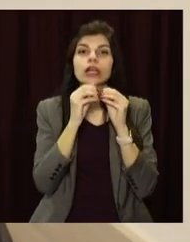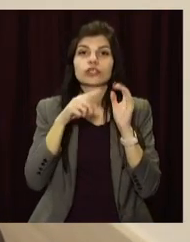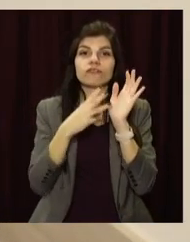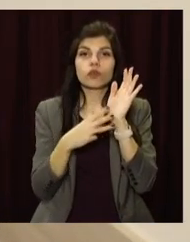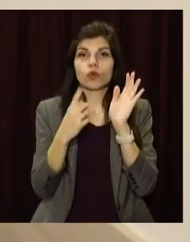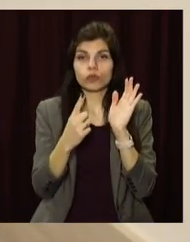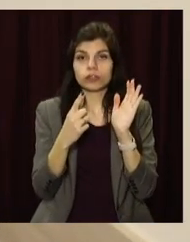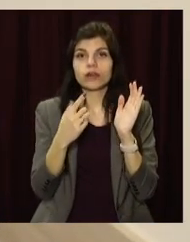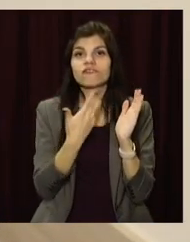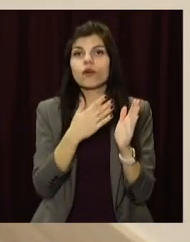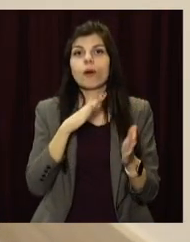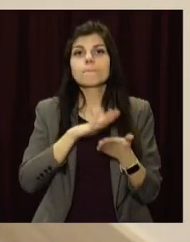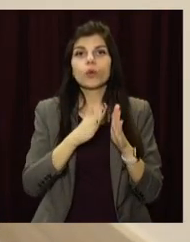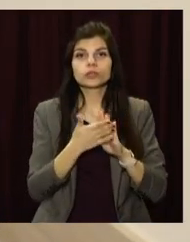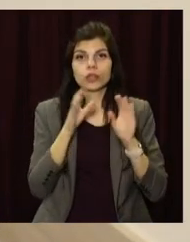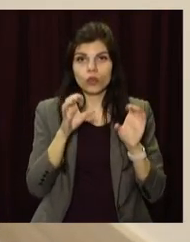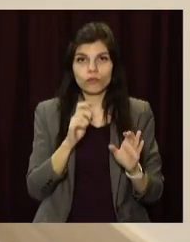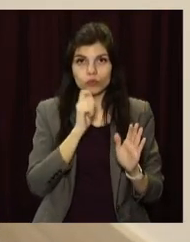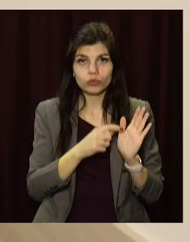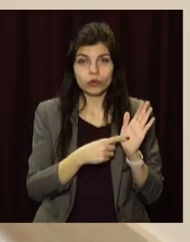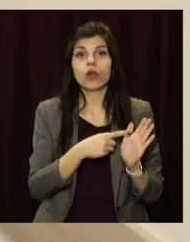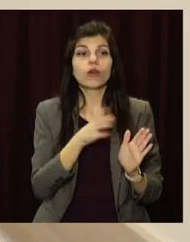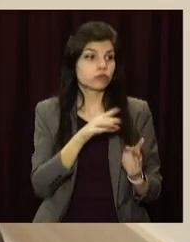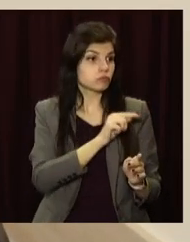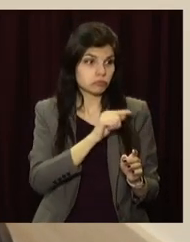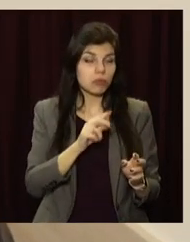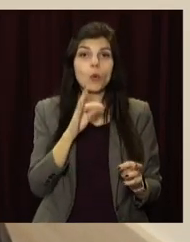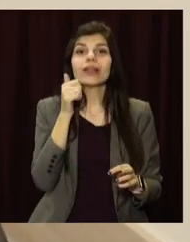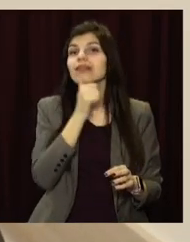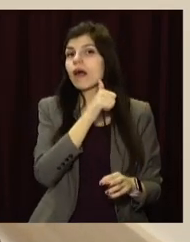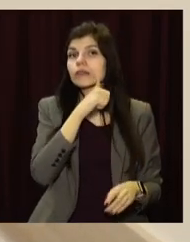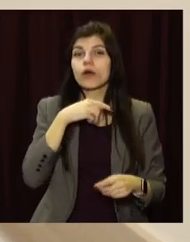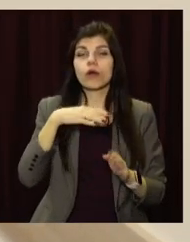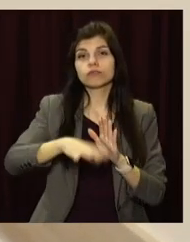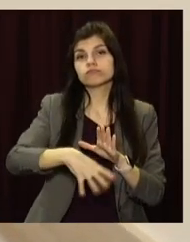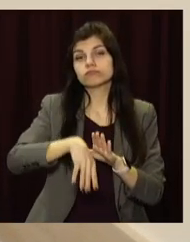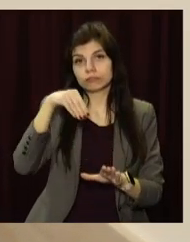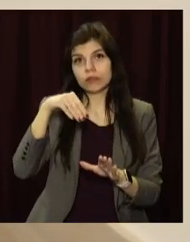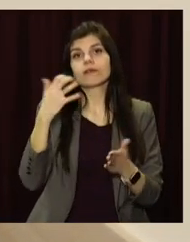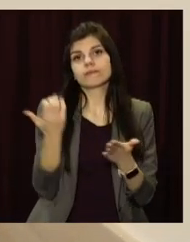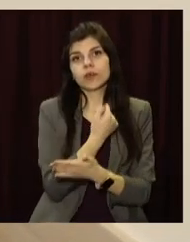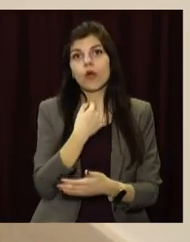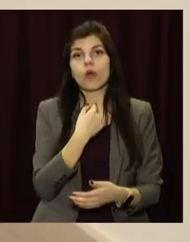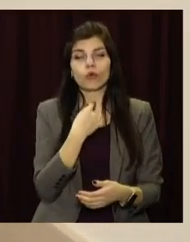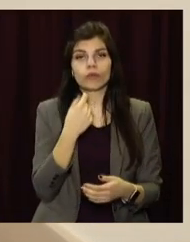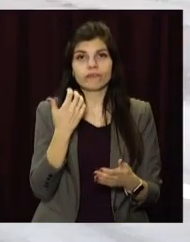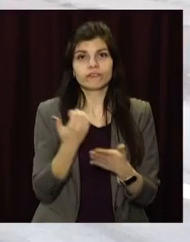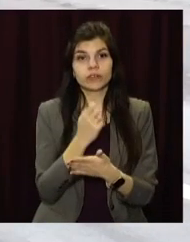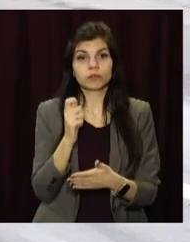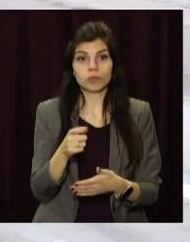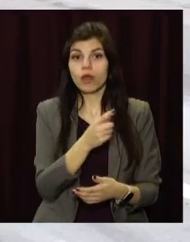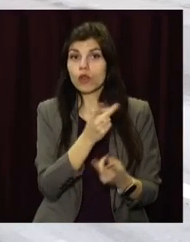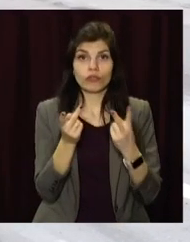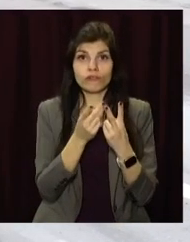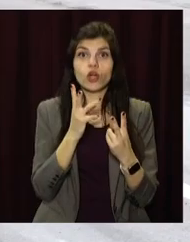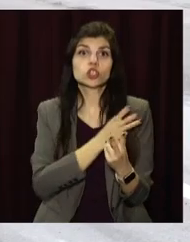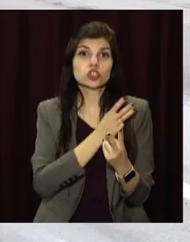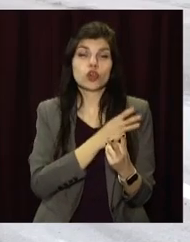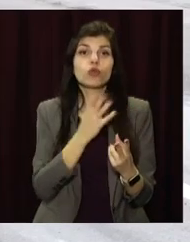автобуси місткістю не менше 50 людей. Виставлялись на конкурс 2 об'єкта. Заявились по одному